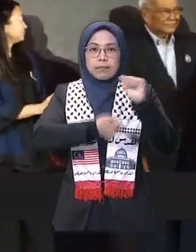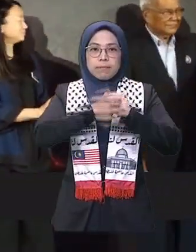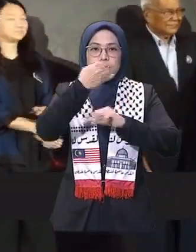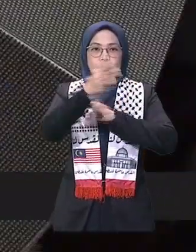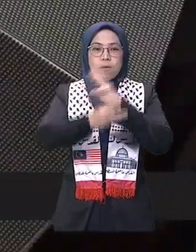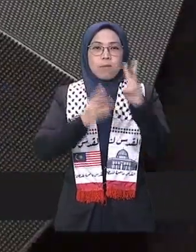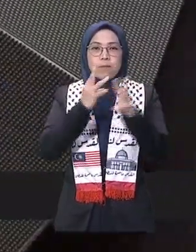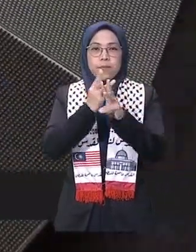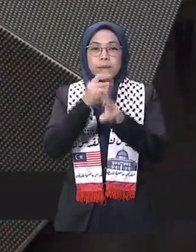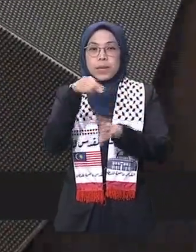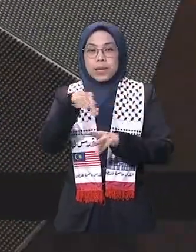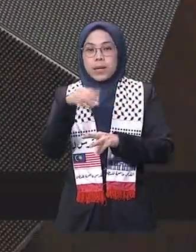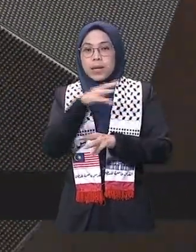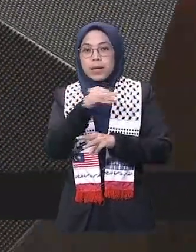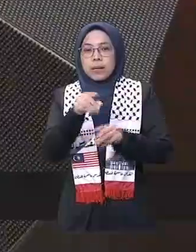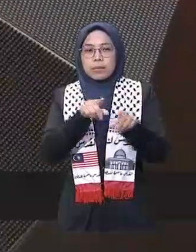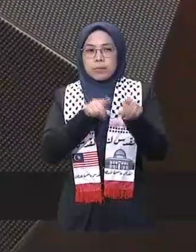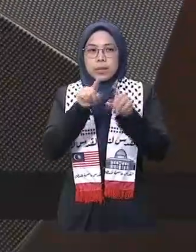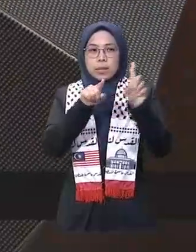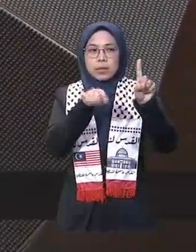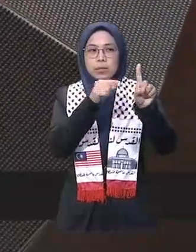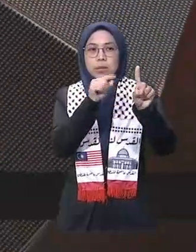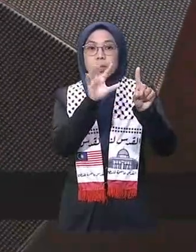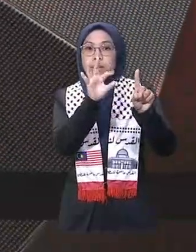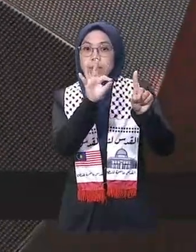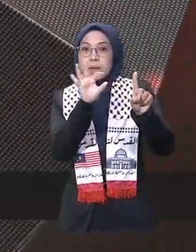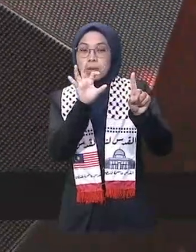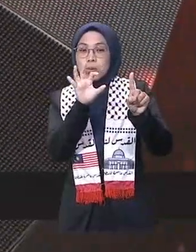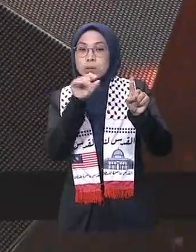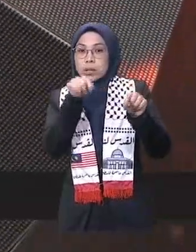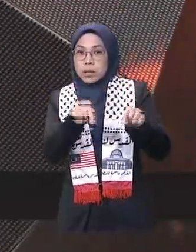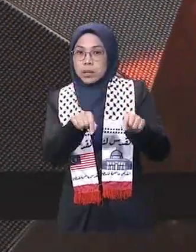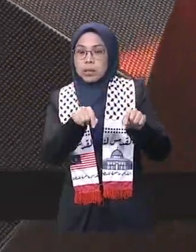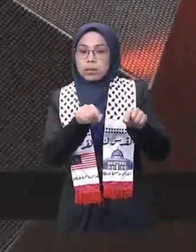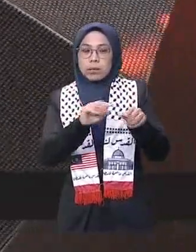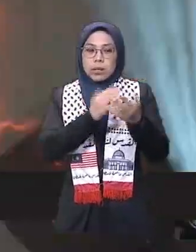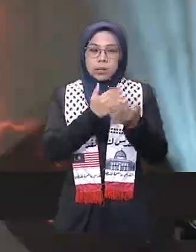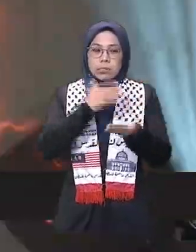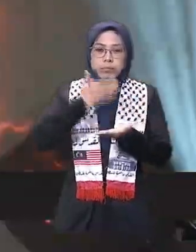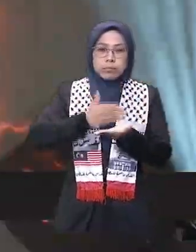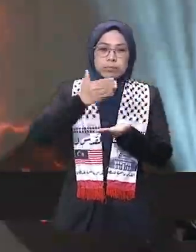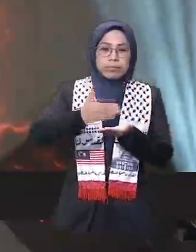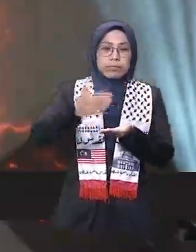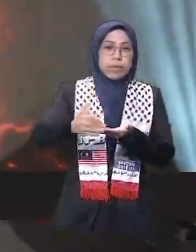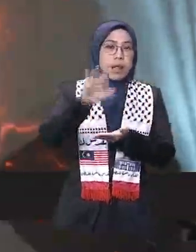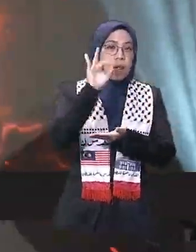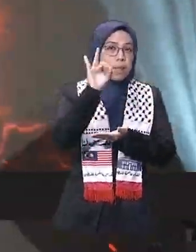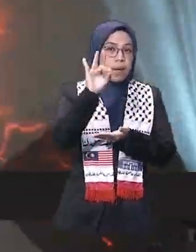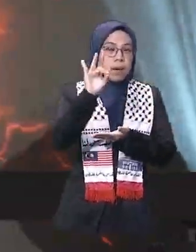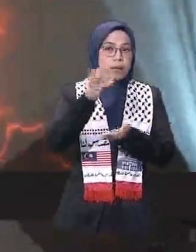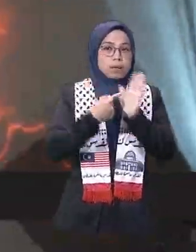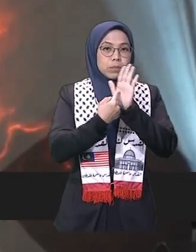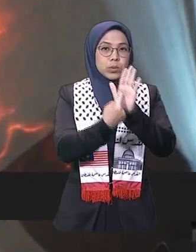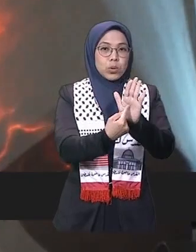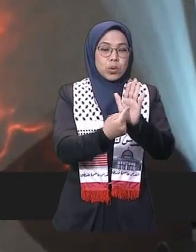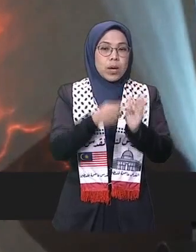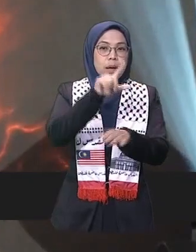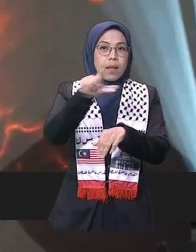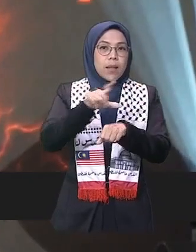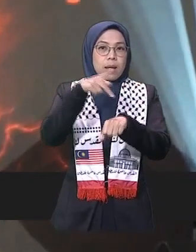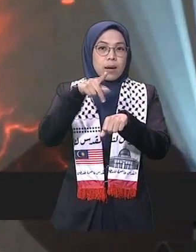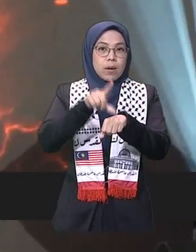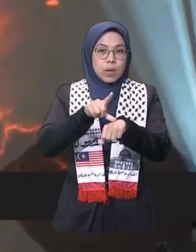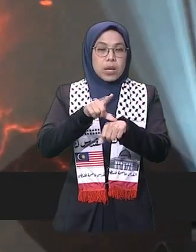Team. Perlumbaan sejauh 1,190 km menerusi 8 peringkat saingan itu bakal menyaksikan Pulau Langkawi